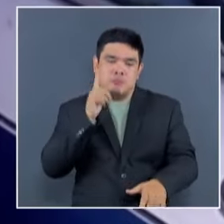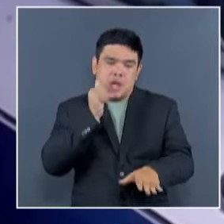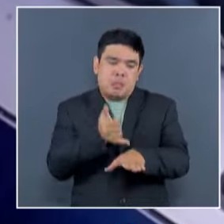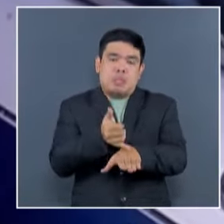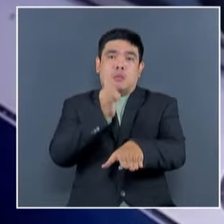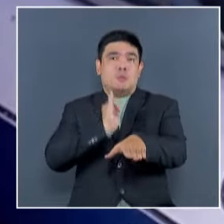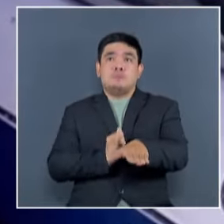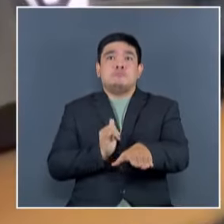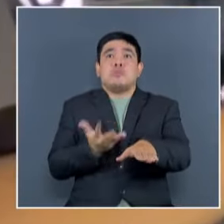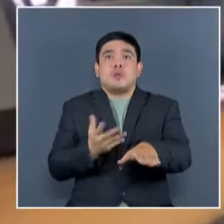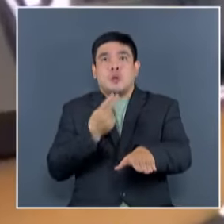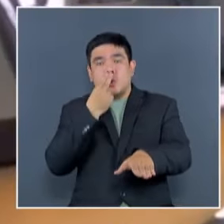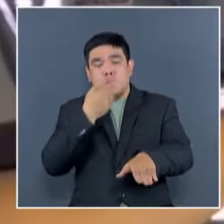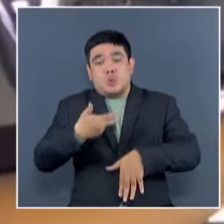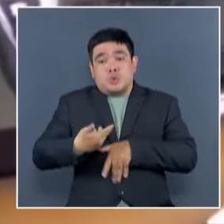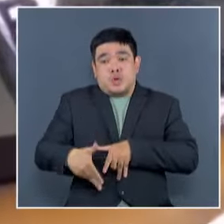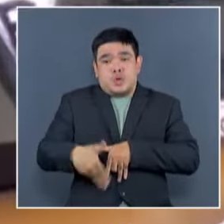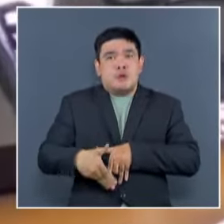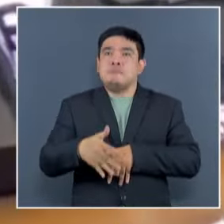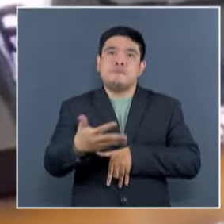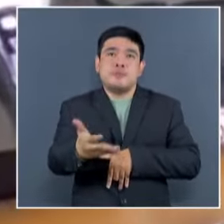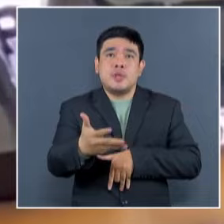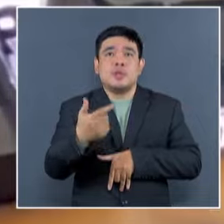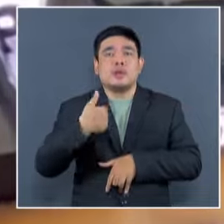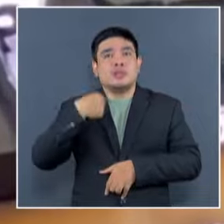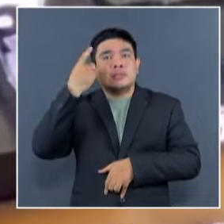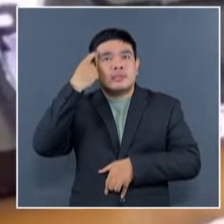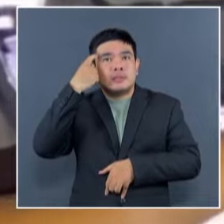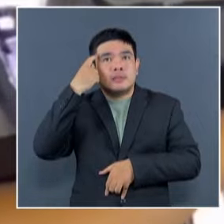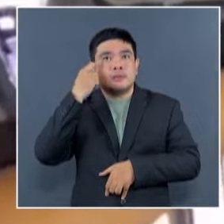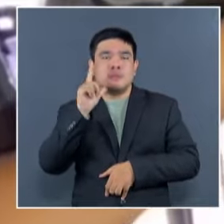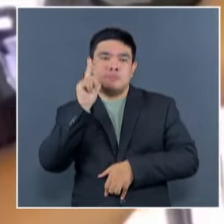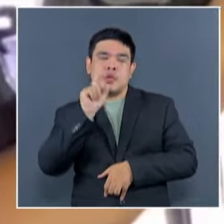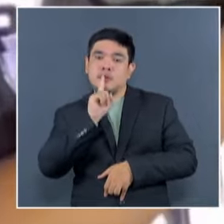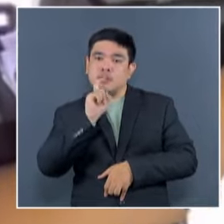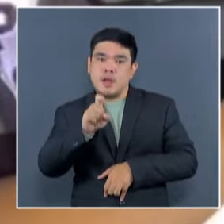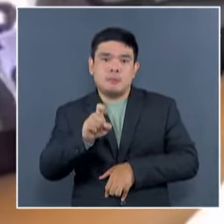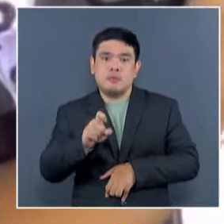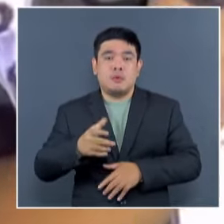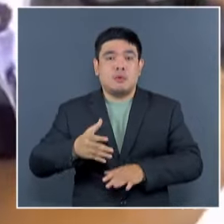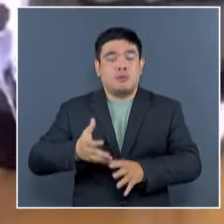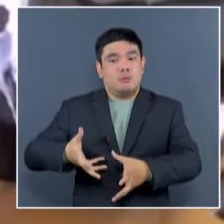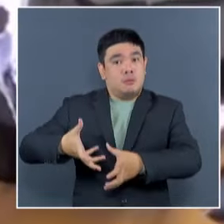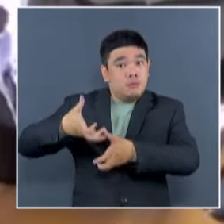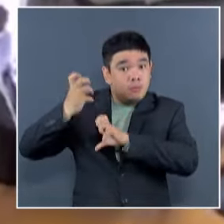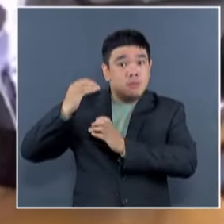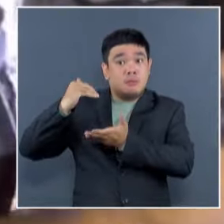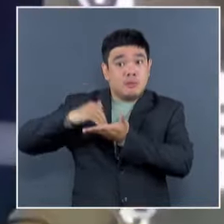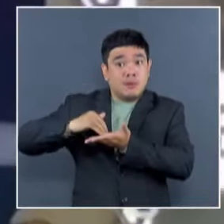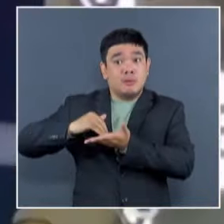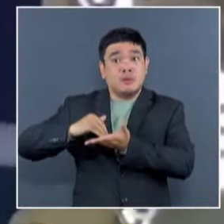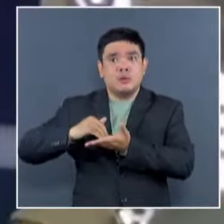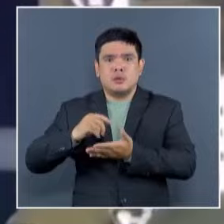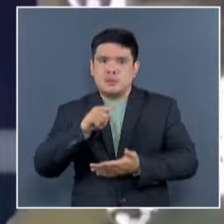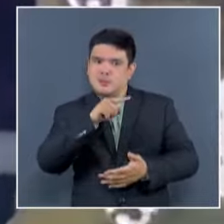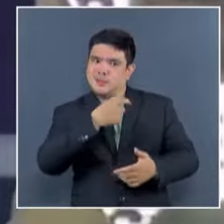เรือและไม่ได้ไปปัสสาวะท้ายเรือแน่นอน คือหมายความว่าคุณแม่กำลังจะลื้อคดีใหม่เหรอฮะเพราะจริงๆอ่ะคดีเนี้ยเอาจริงๆ